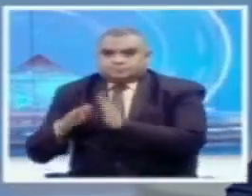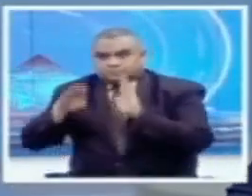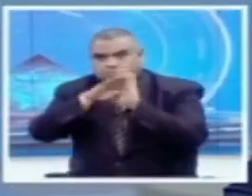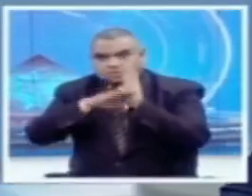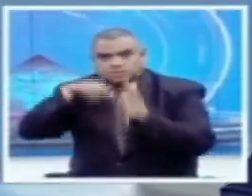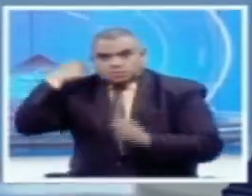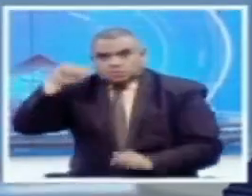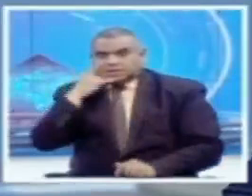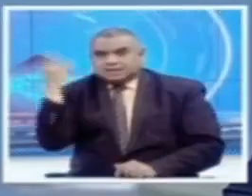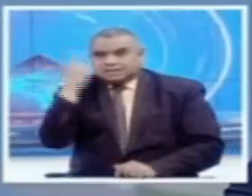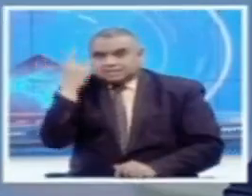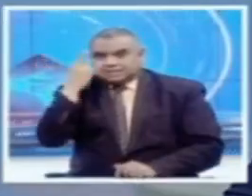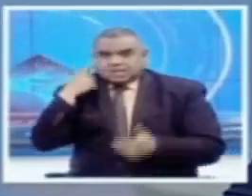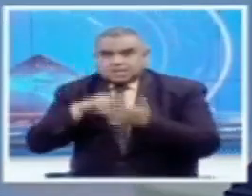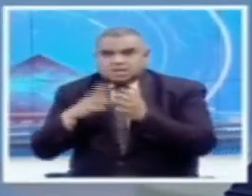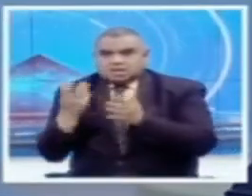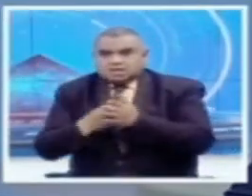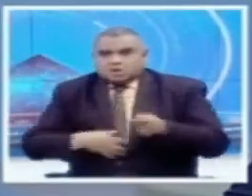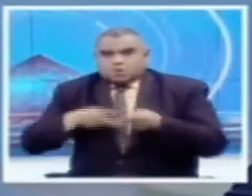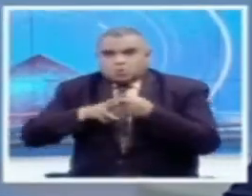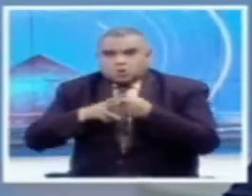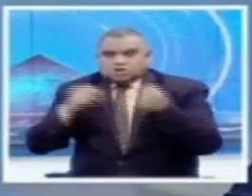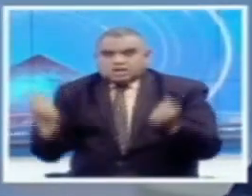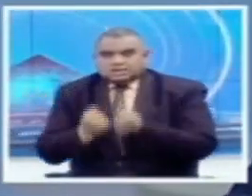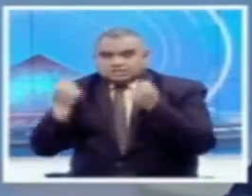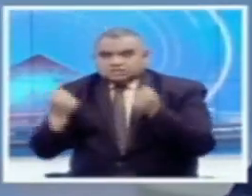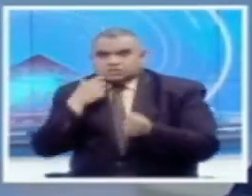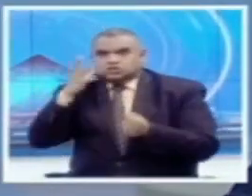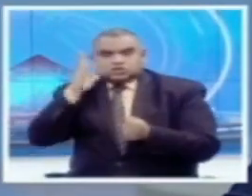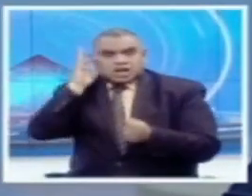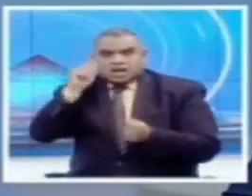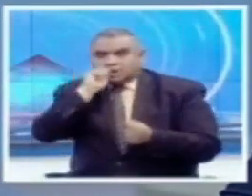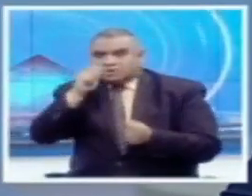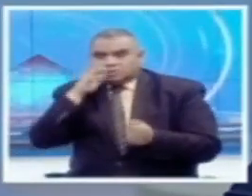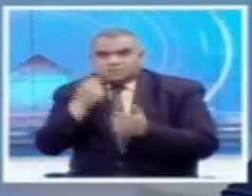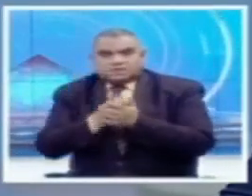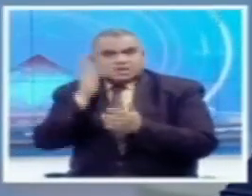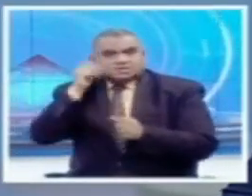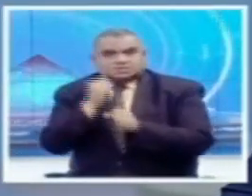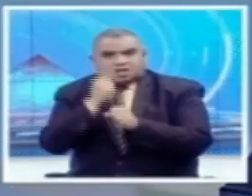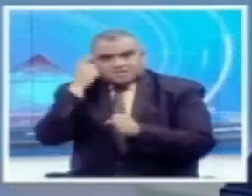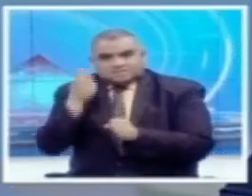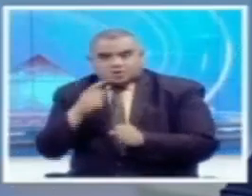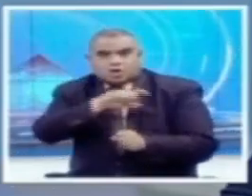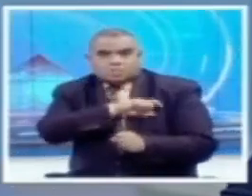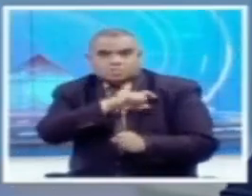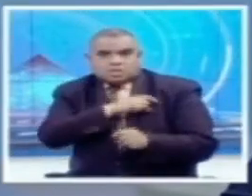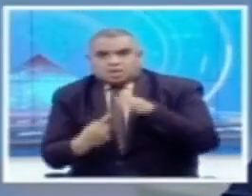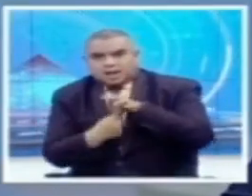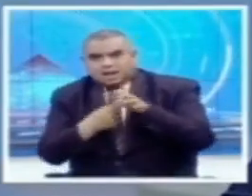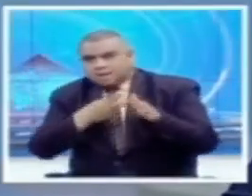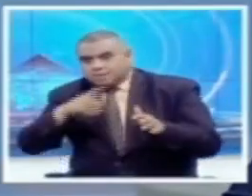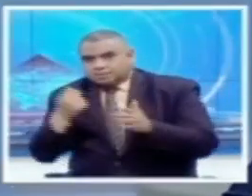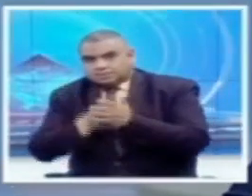نظمت وزارة الداخلية عددا من ورش العمل التدريبية للشباب الإعلاميين والصحفيين وطلبة الجامعات تحت